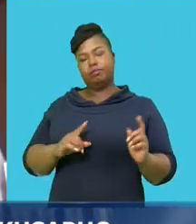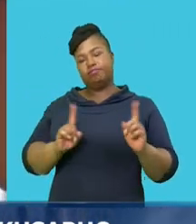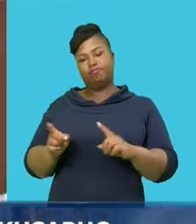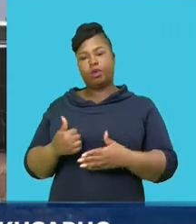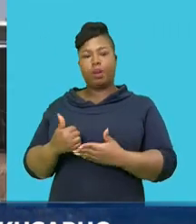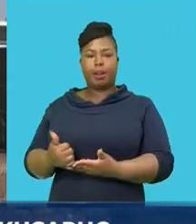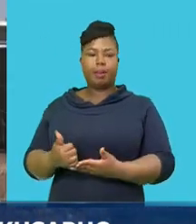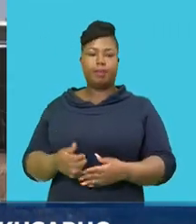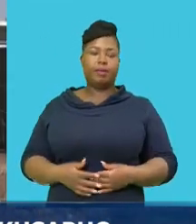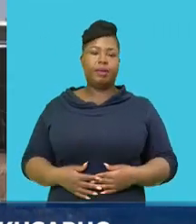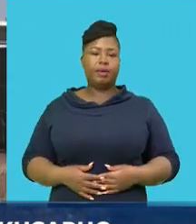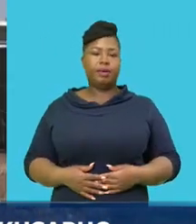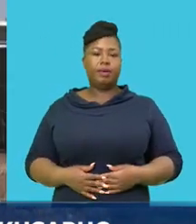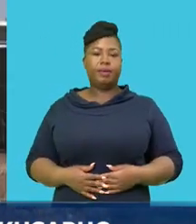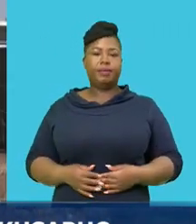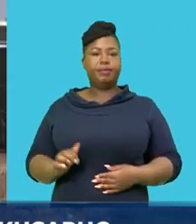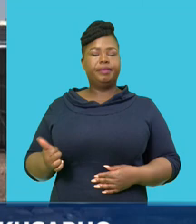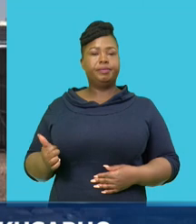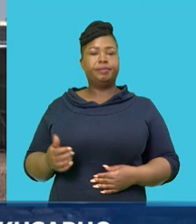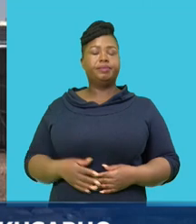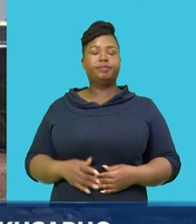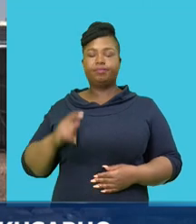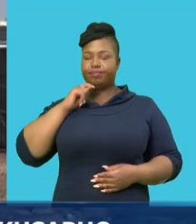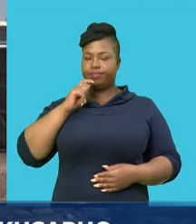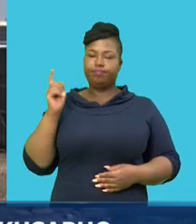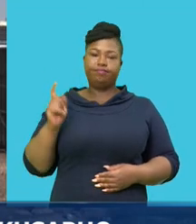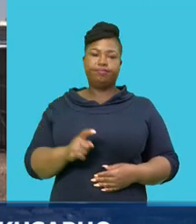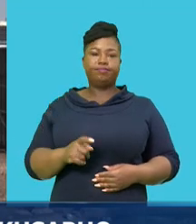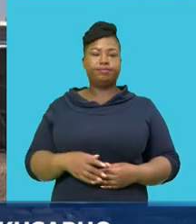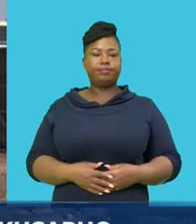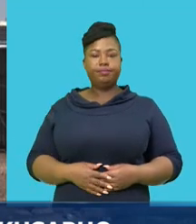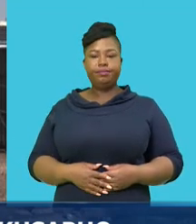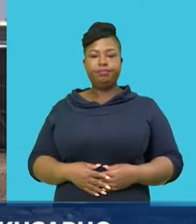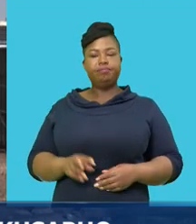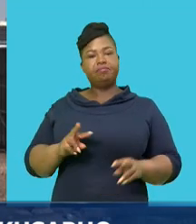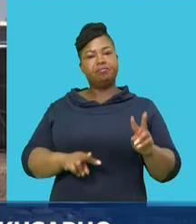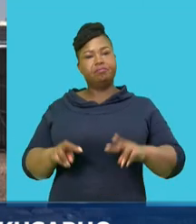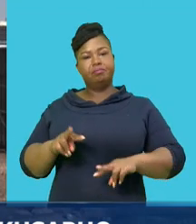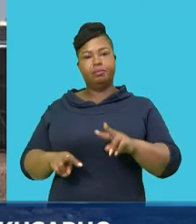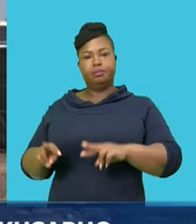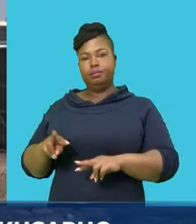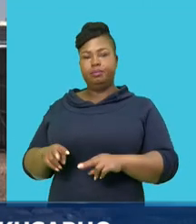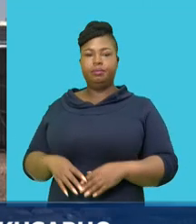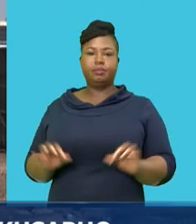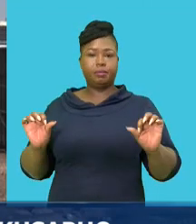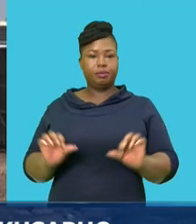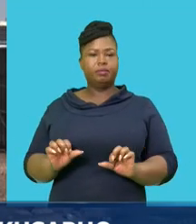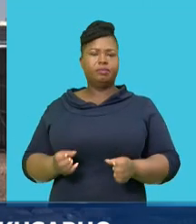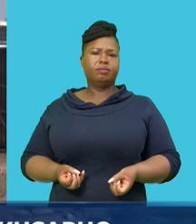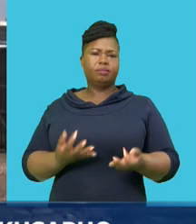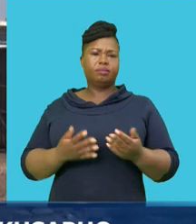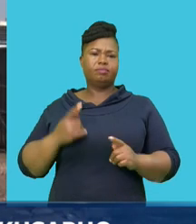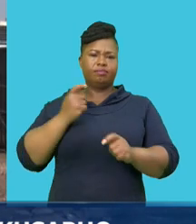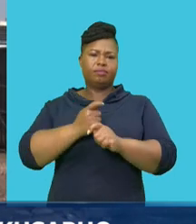bangamsiza, ngathi hayi ke ngiyabonga. Then bafika nangempela babheka indawo, babuya bamnika